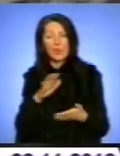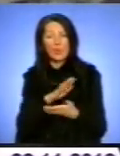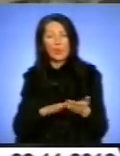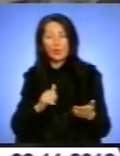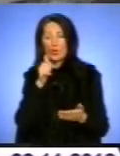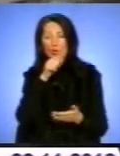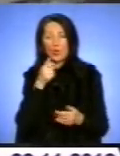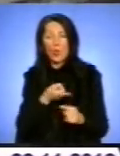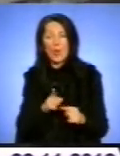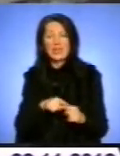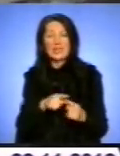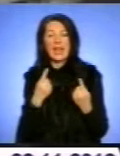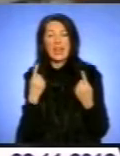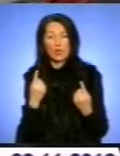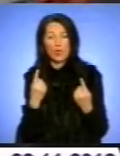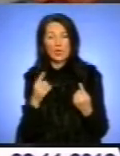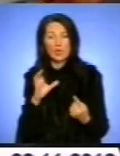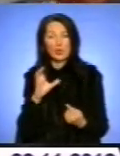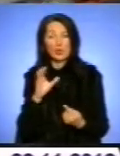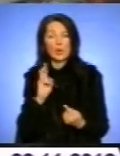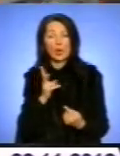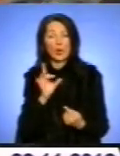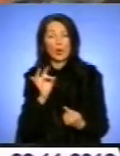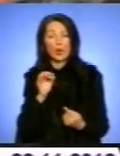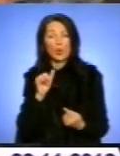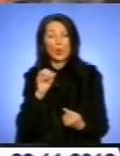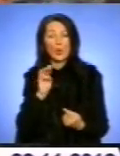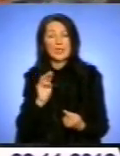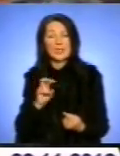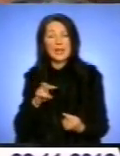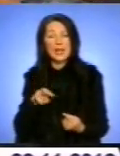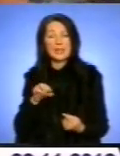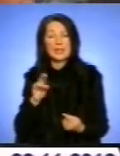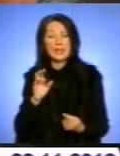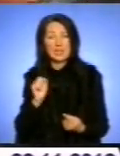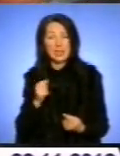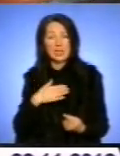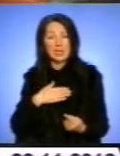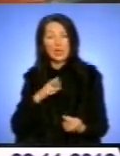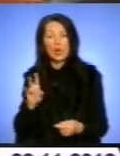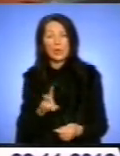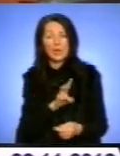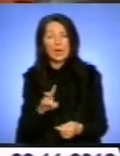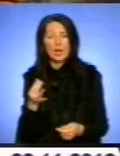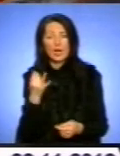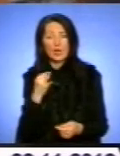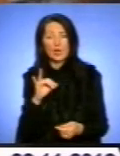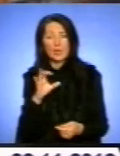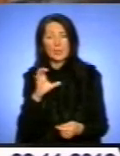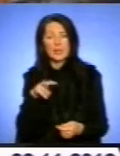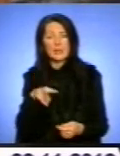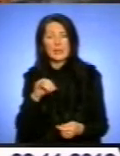року. Це ювілей і Соломії Крушельницької, і нашого патріарха Йосифа Сліпого. Ці